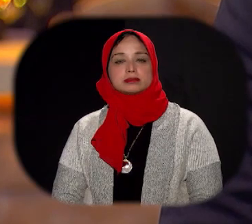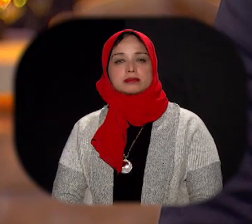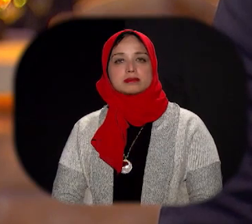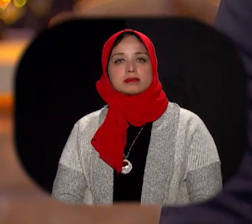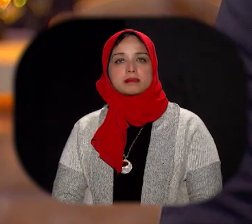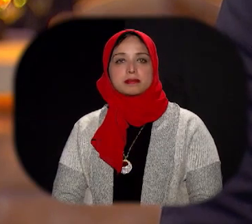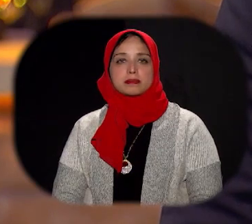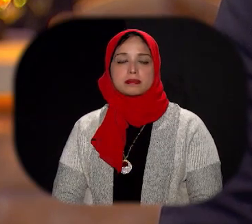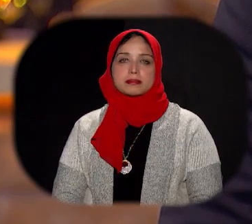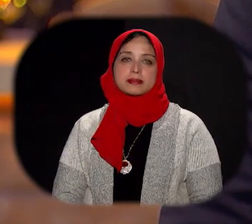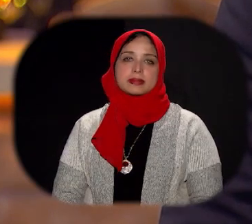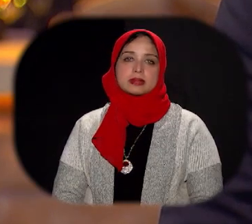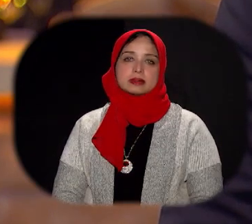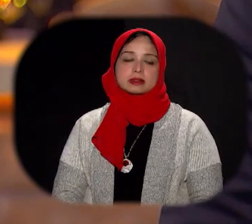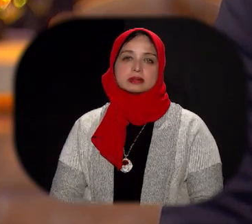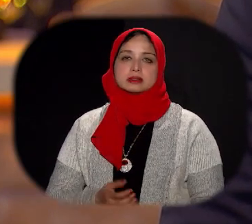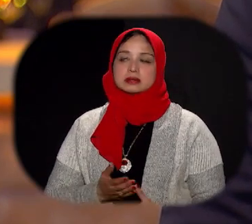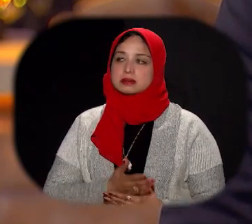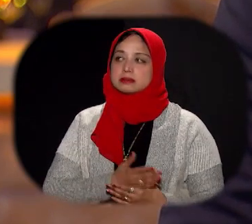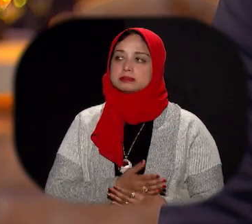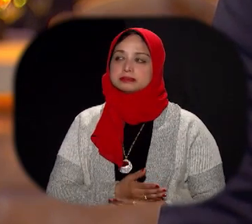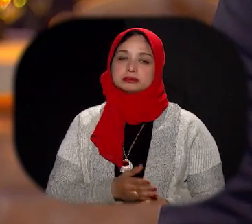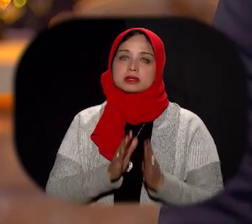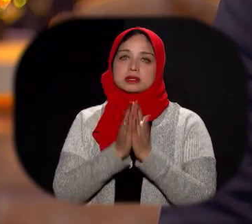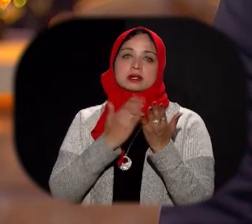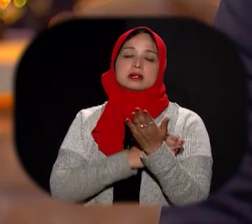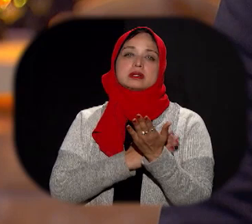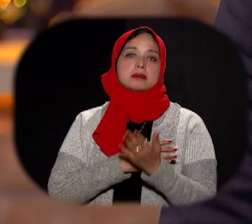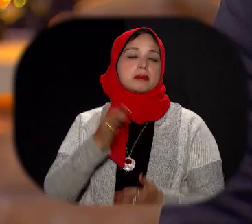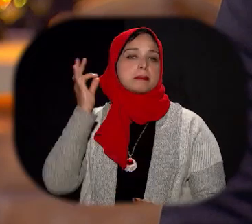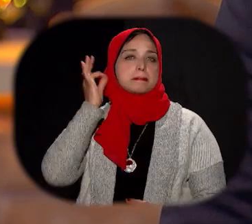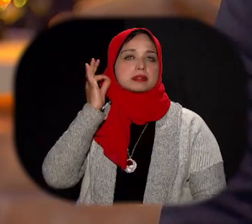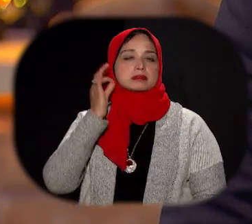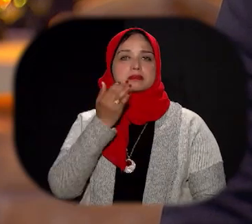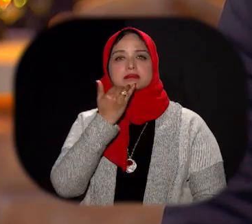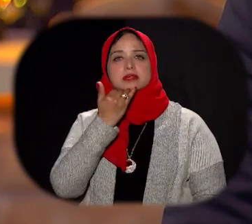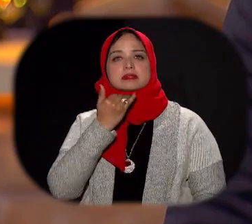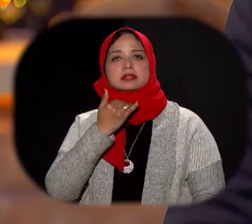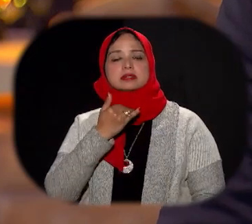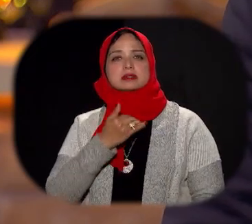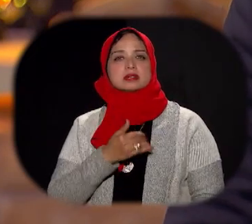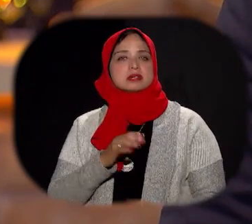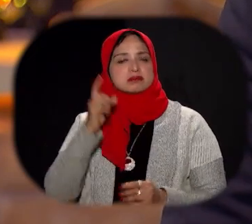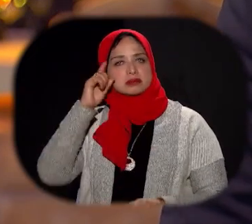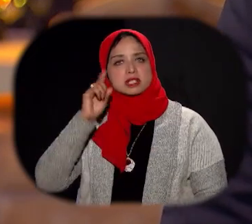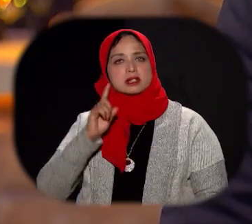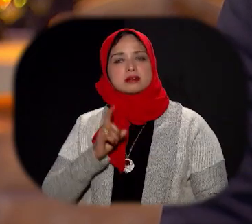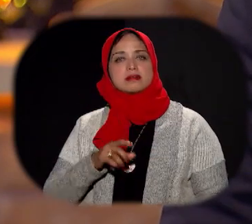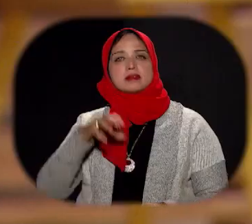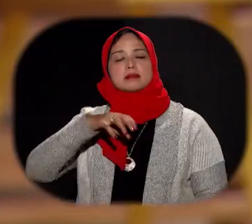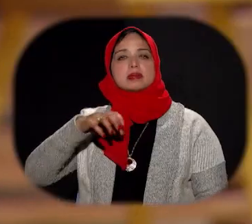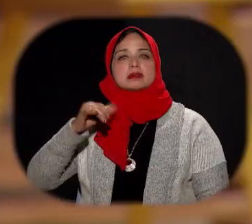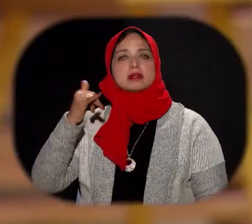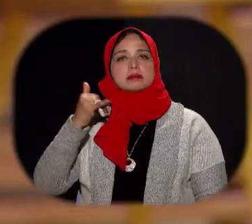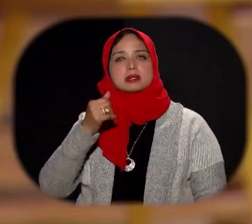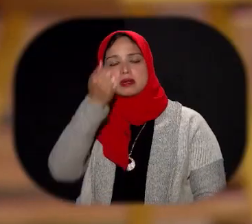نشر مع دور النشر الموجوده علشان نبدا نحول كتابهم مسموعه وكان ده ساعتها مش موجود ما حدش فاهم يعني ايه اوديو بوكت العرض بالضبط ان هو 2016